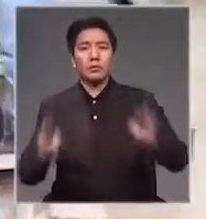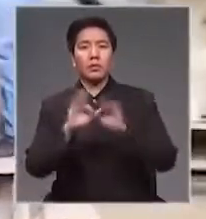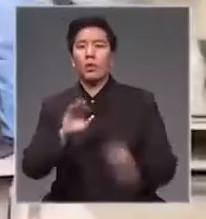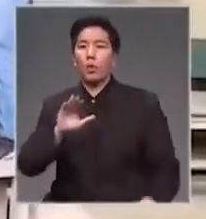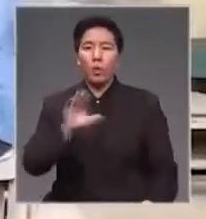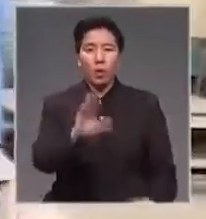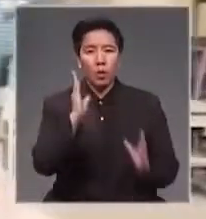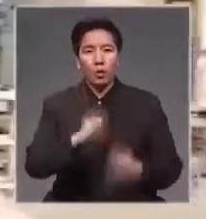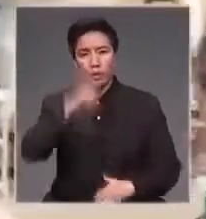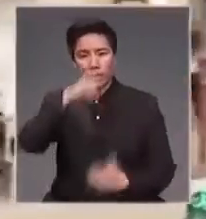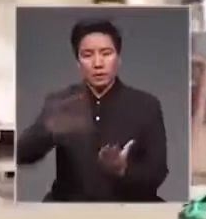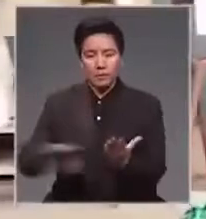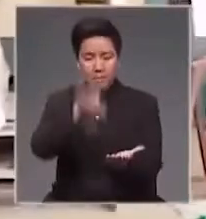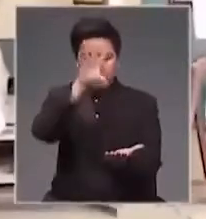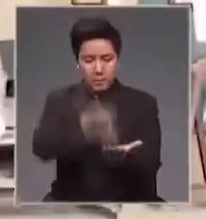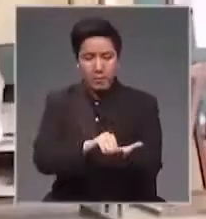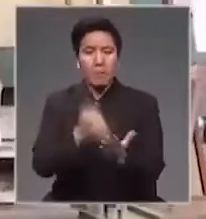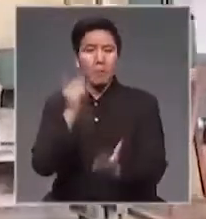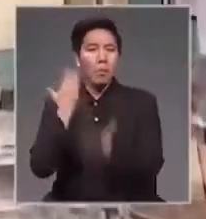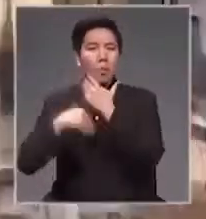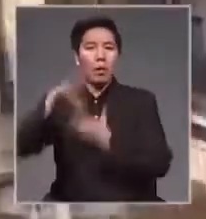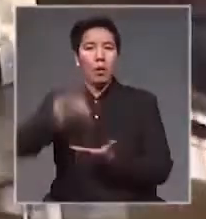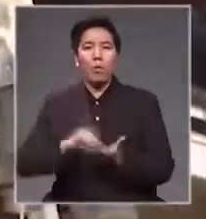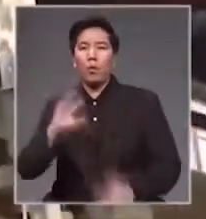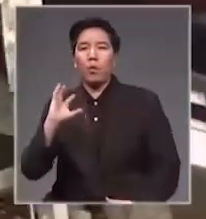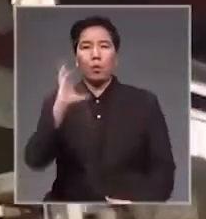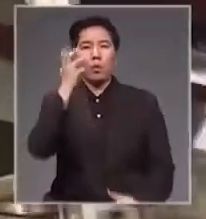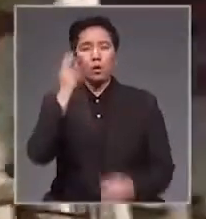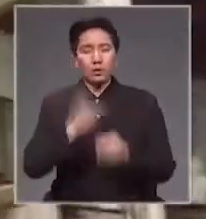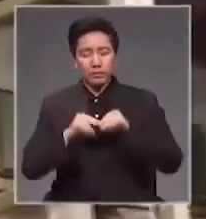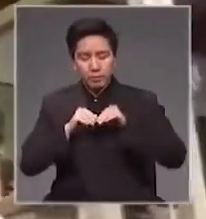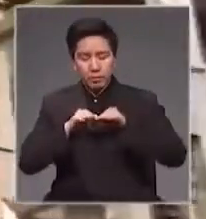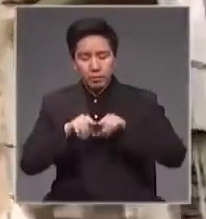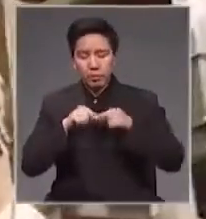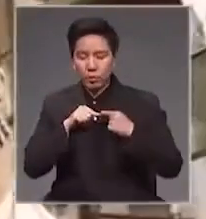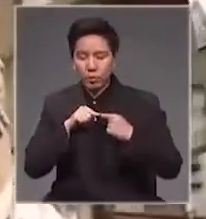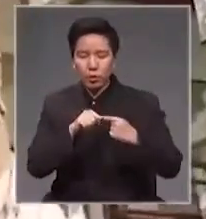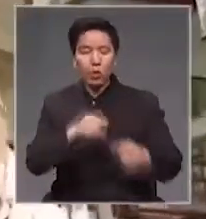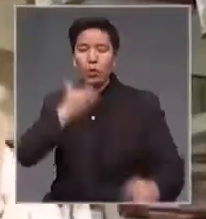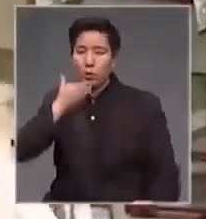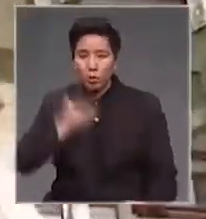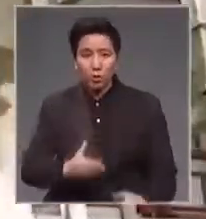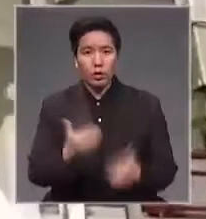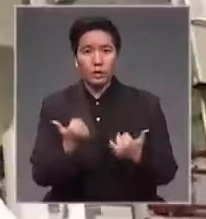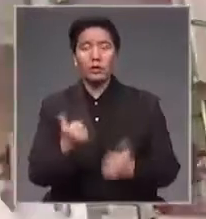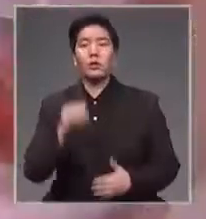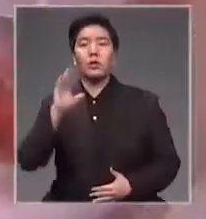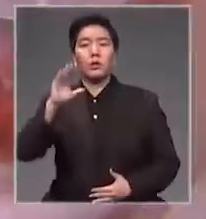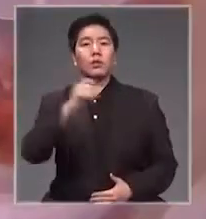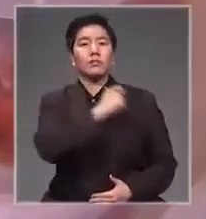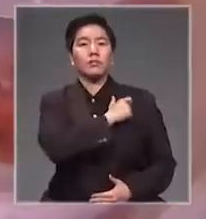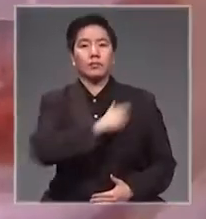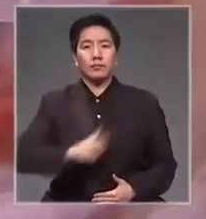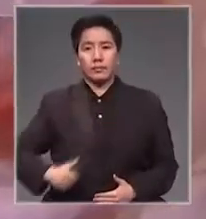จะถูกจารึกเป็นส่วนหนึ่งของประวัติศาสตร์โลกและได้รับการกล่าวขานชั่วลูกชั่วหลานต่อไปในการนี้สมเด็จพระเจ้าอยู่หัวมหาวิ